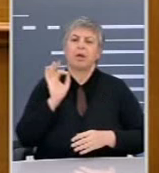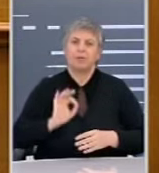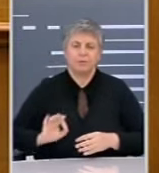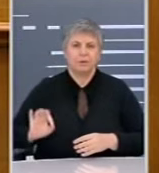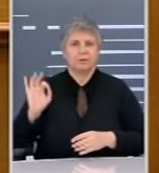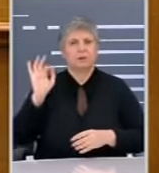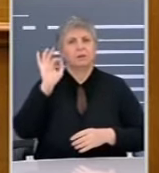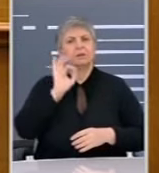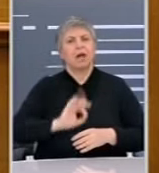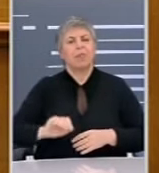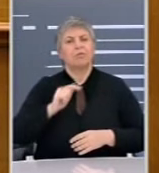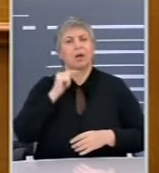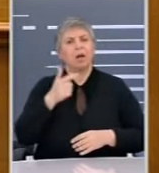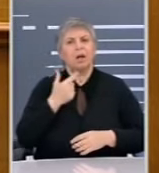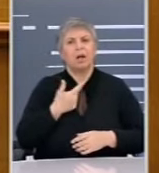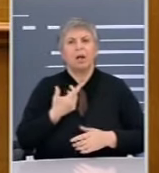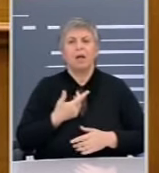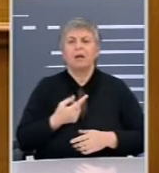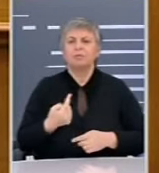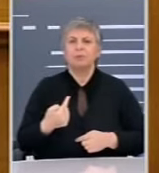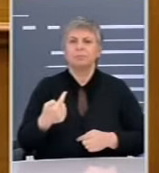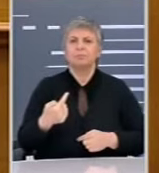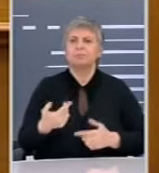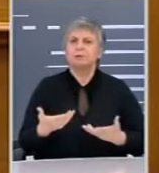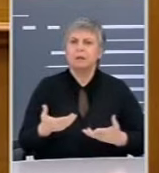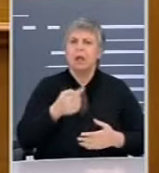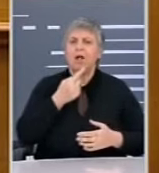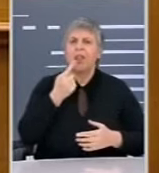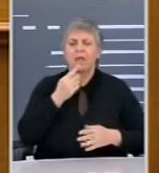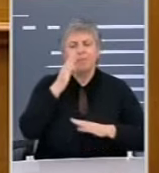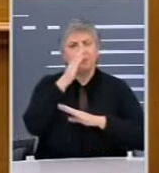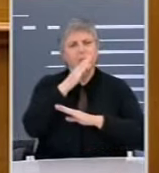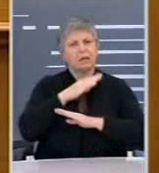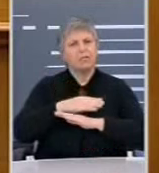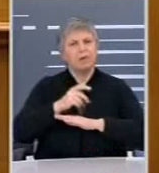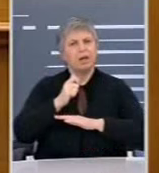άμεσα ή έμμεσα σε μένα πρέπει να την χλ πολύ η παρουσία μου στην